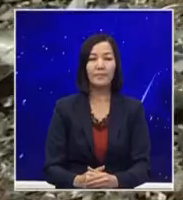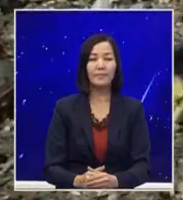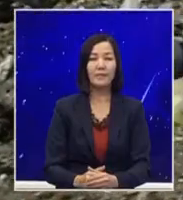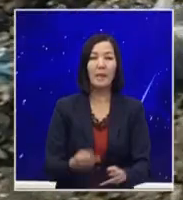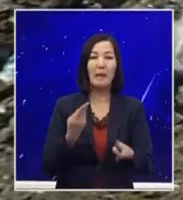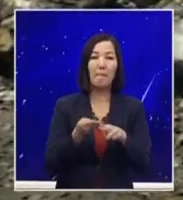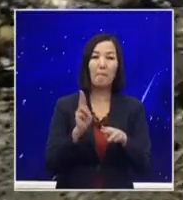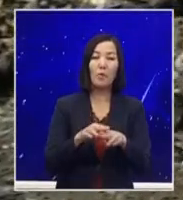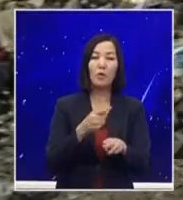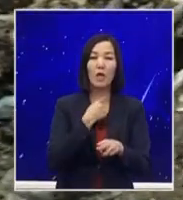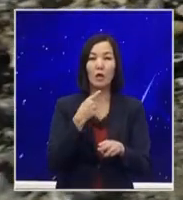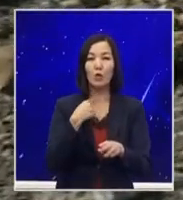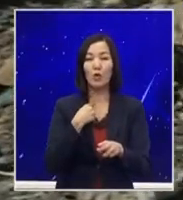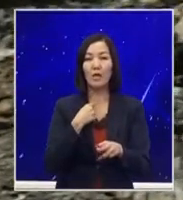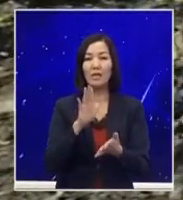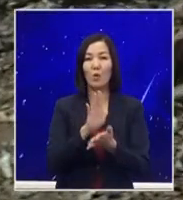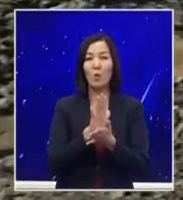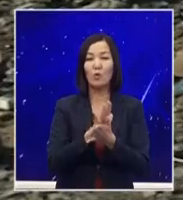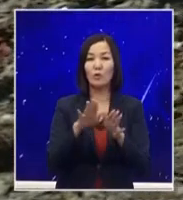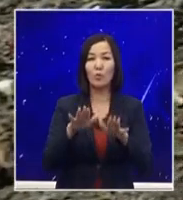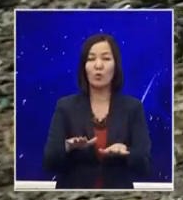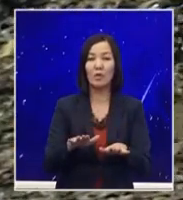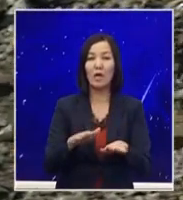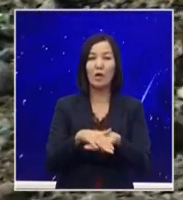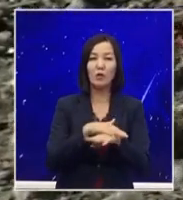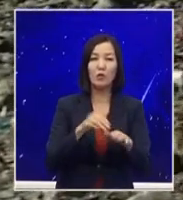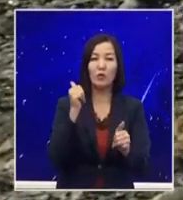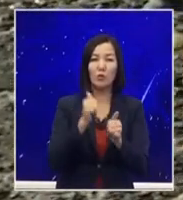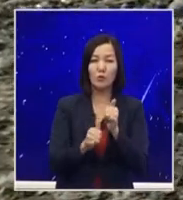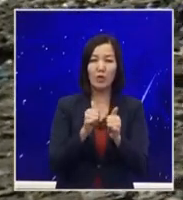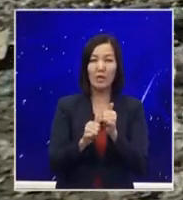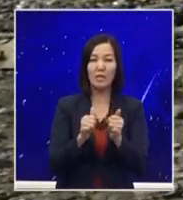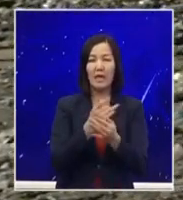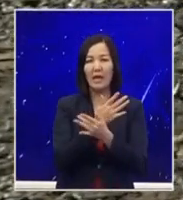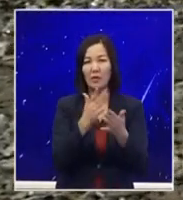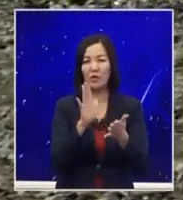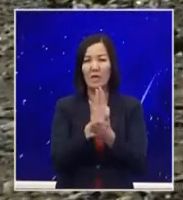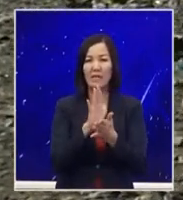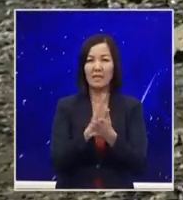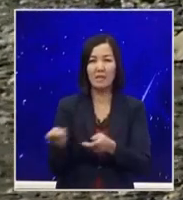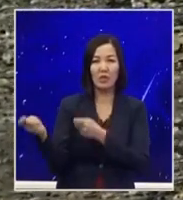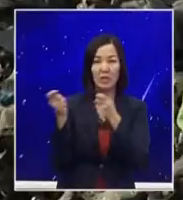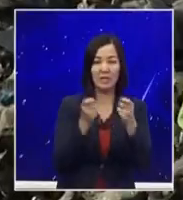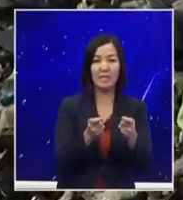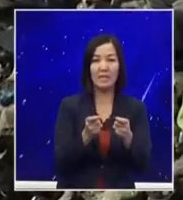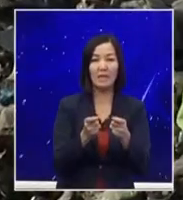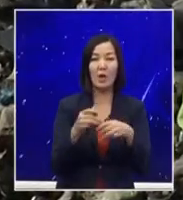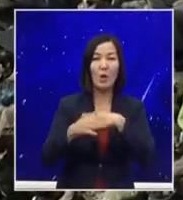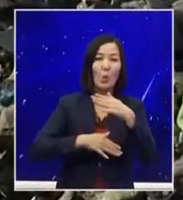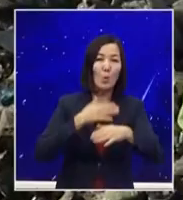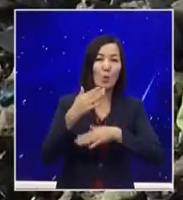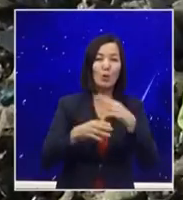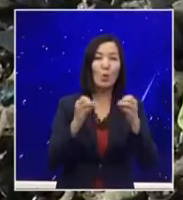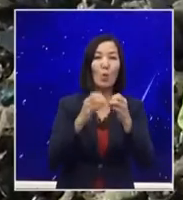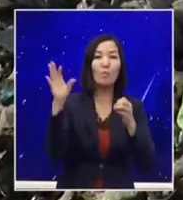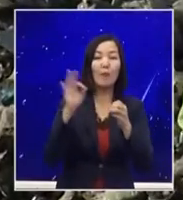Бұл Талдықорғанға қарасты қоқыс полигоны. Қала тұрғындарының күнделікті шығарған тұрмыстық қатты қалдықтары осында жеткізіледі. Оның өңдеуге тек